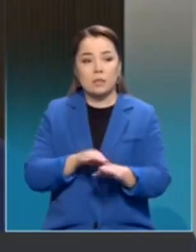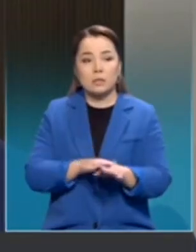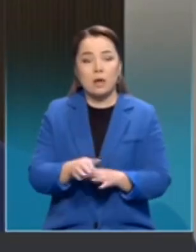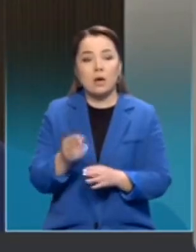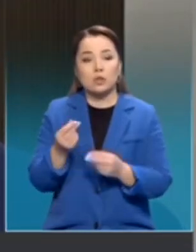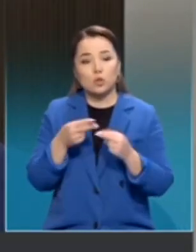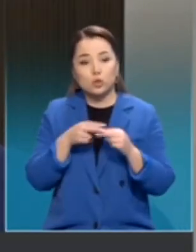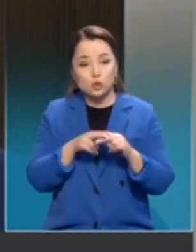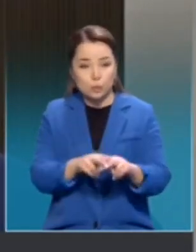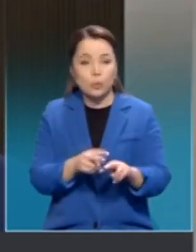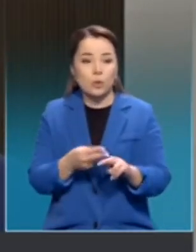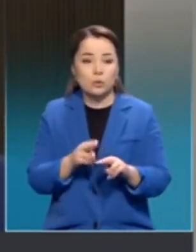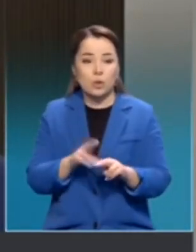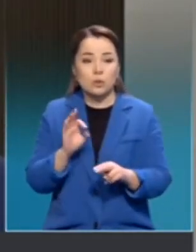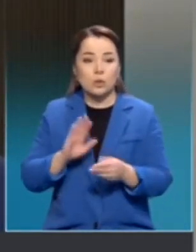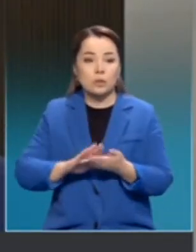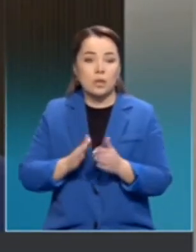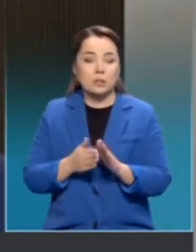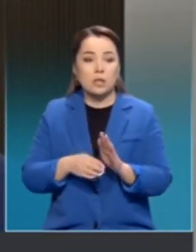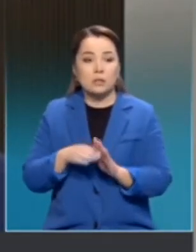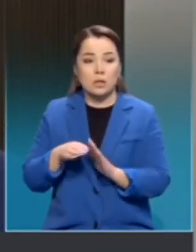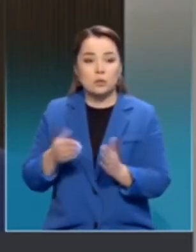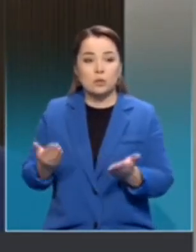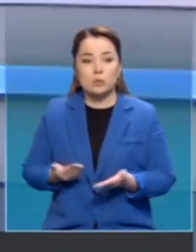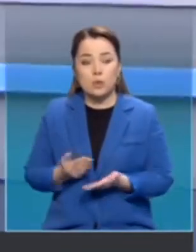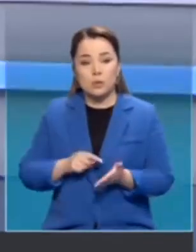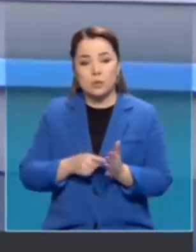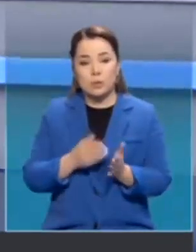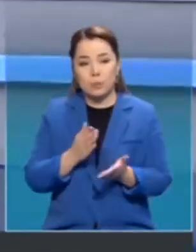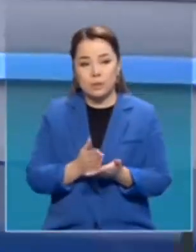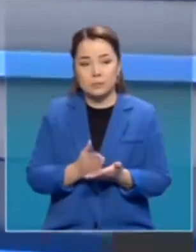қаржыны құйып, сол әлеуетін жоғарылату біздің мақсатымыз.